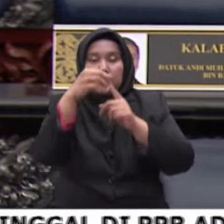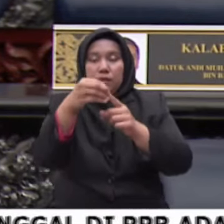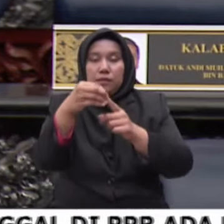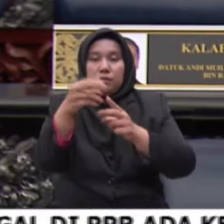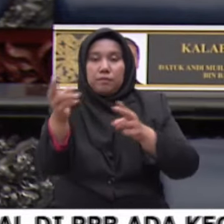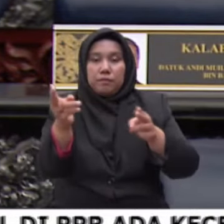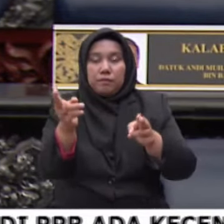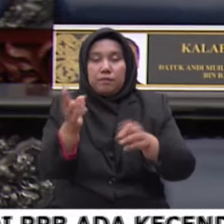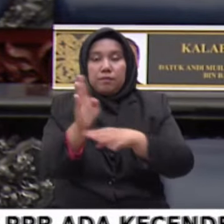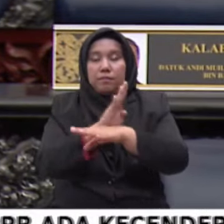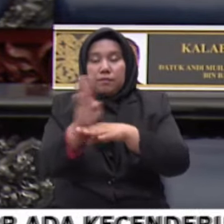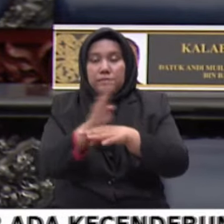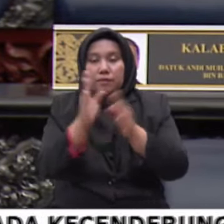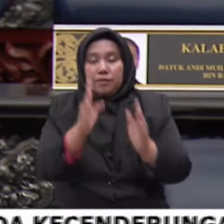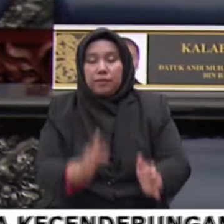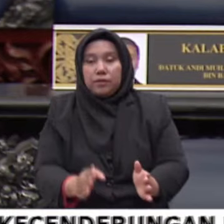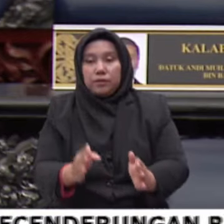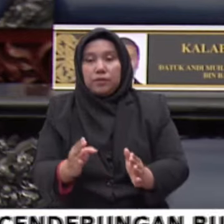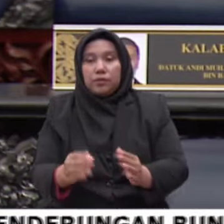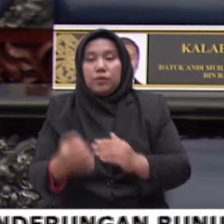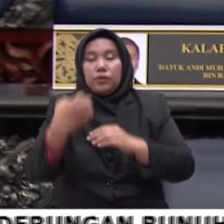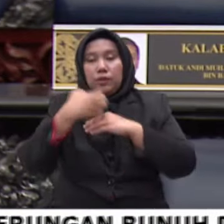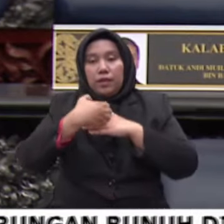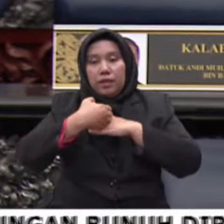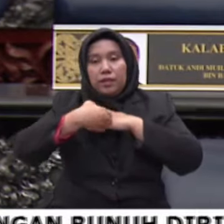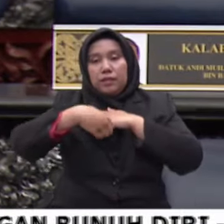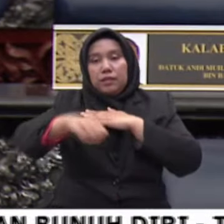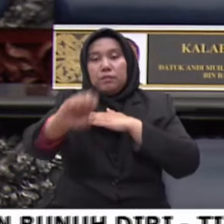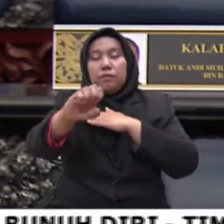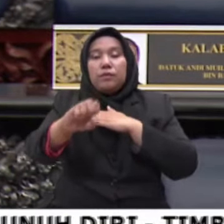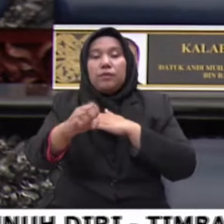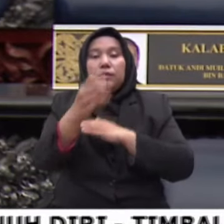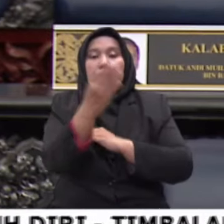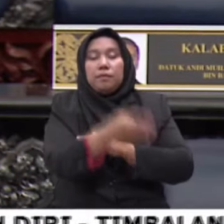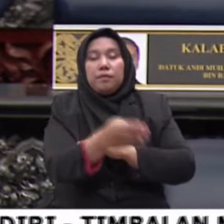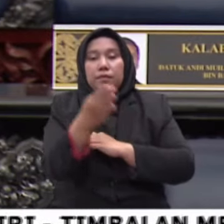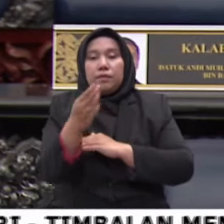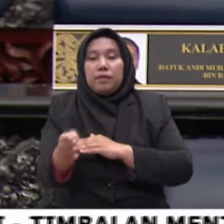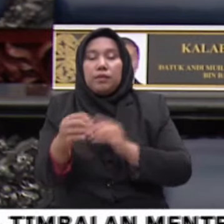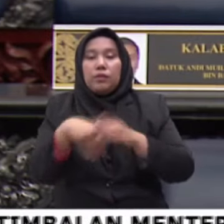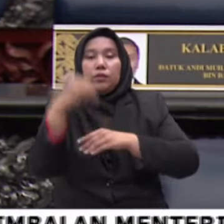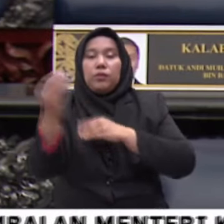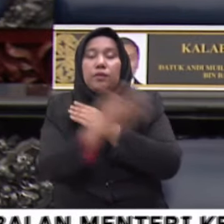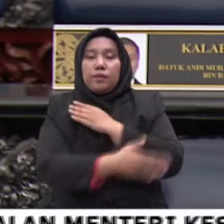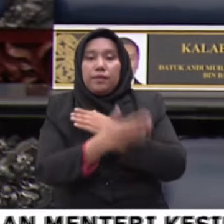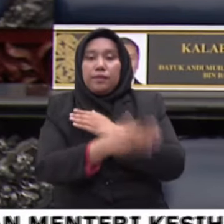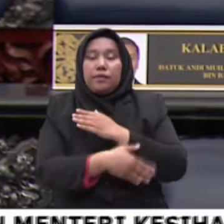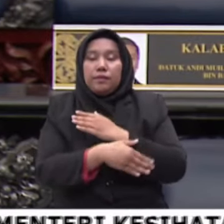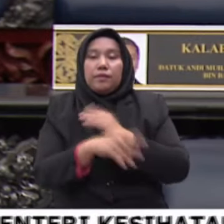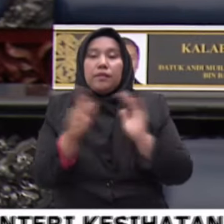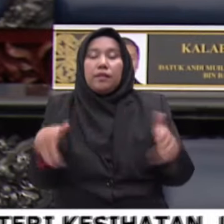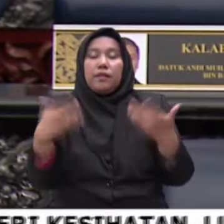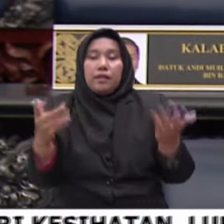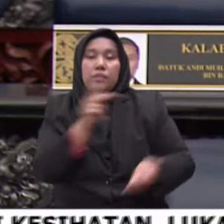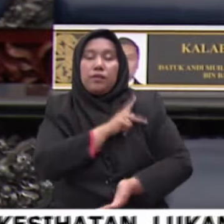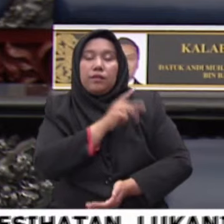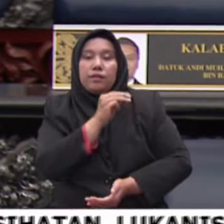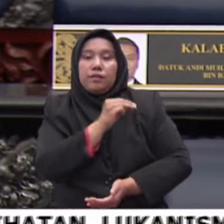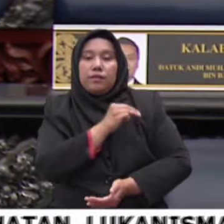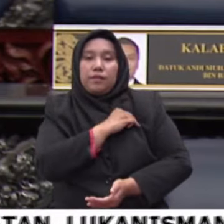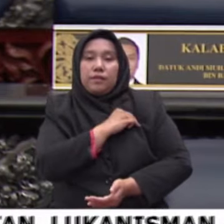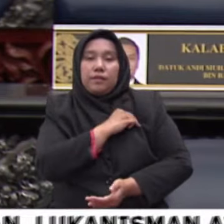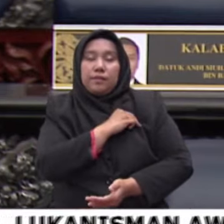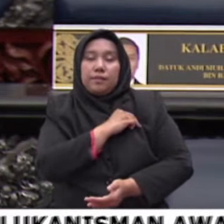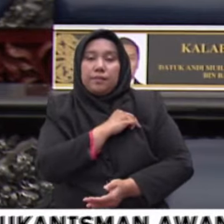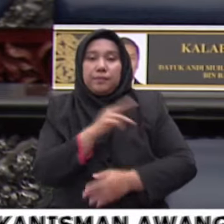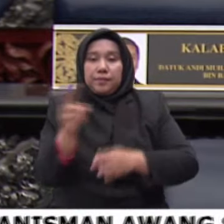PKS untuk mengeksport produk mereka ke luar negara? Seja Kejauh manakah penekanan kementerian terhadap